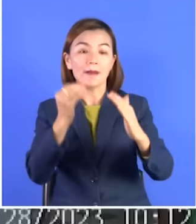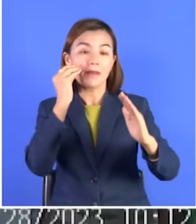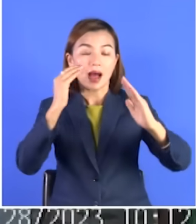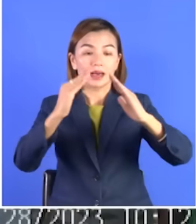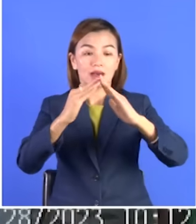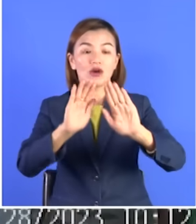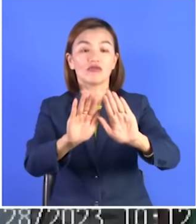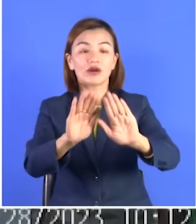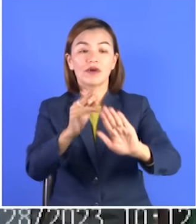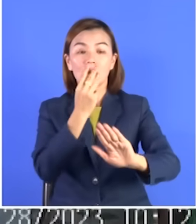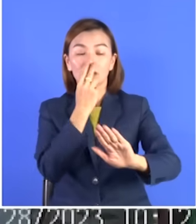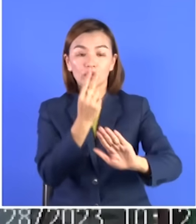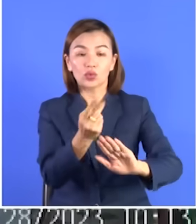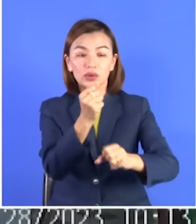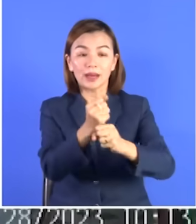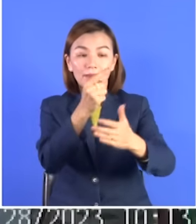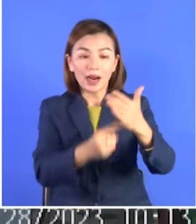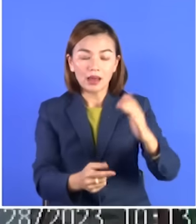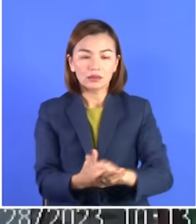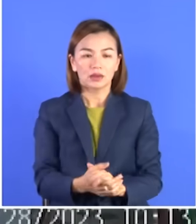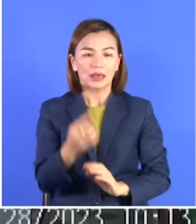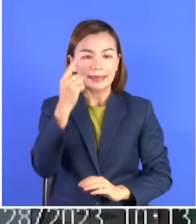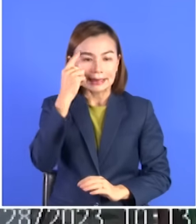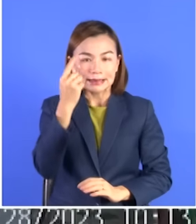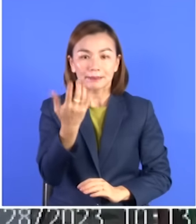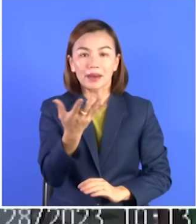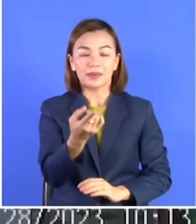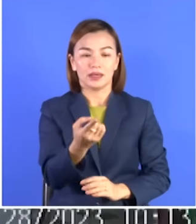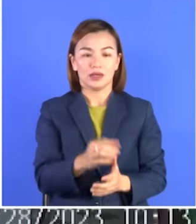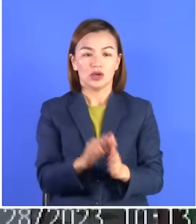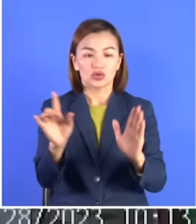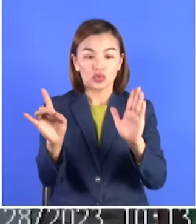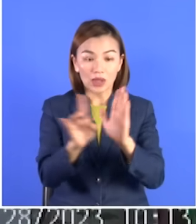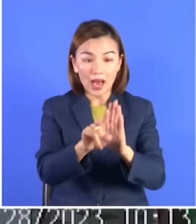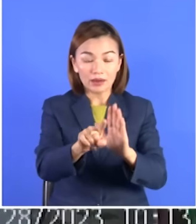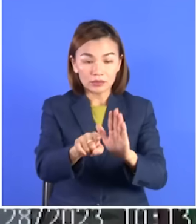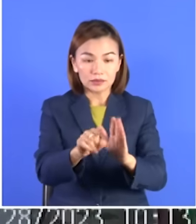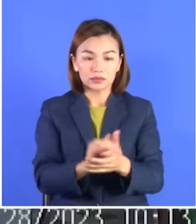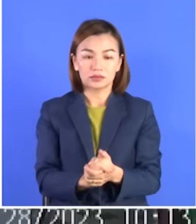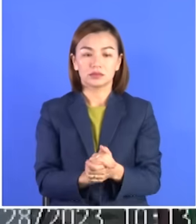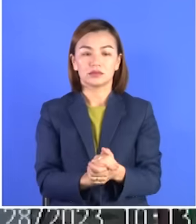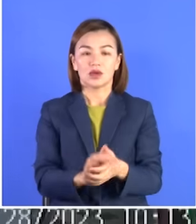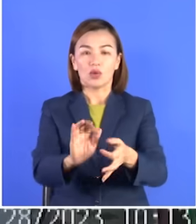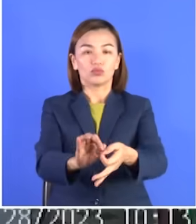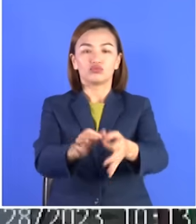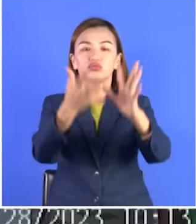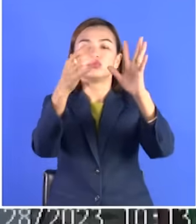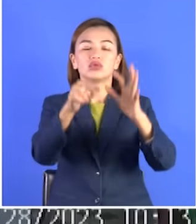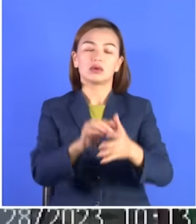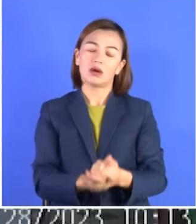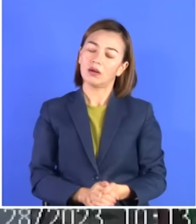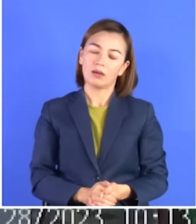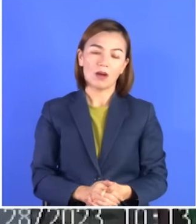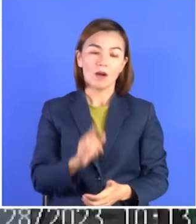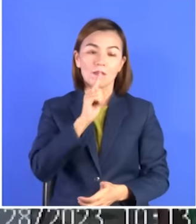เอสังเกหน่อยนะครับเนี่ยแล้วก็ไม่คิดว่าจะทำแบบนี้นะหลังจากที่เกิดเหตุไฟแบบนี้ปั๊บเนี่ยผมว่าทนไม่ไหวแล้วไม่แจ้งความไว้